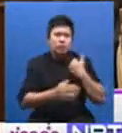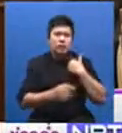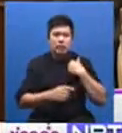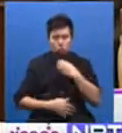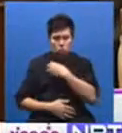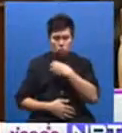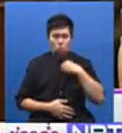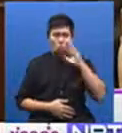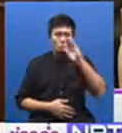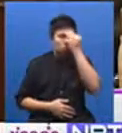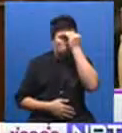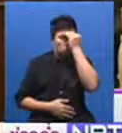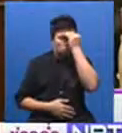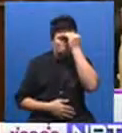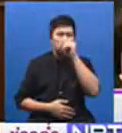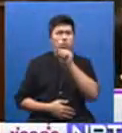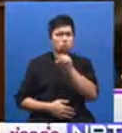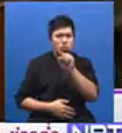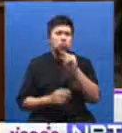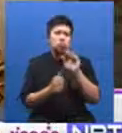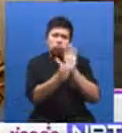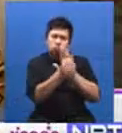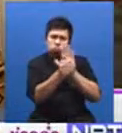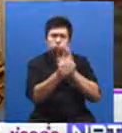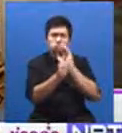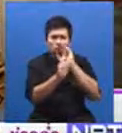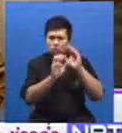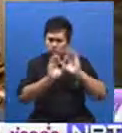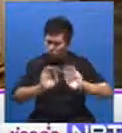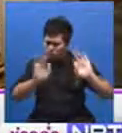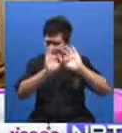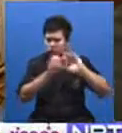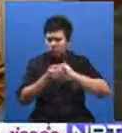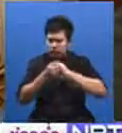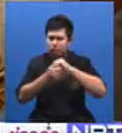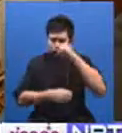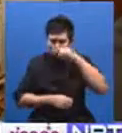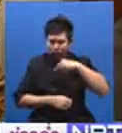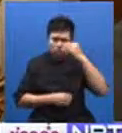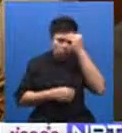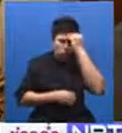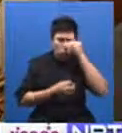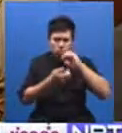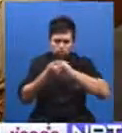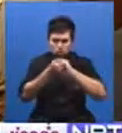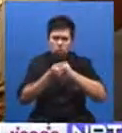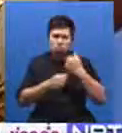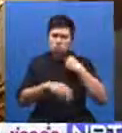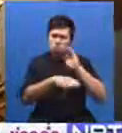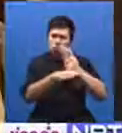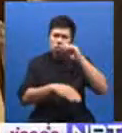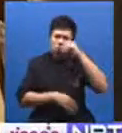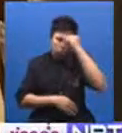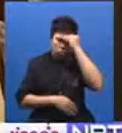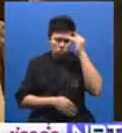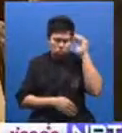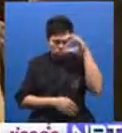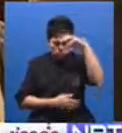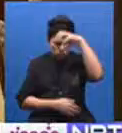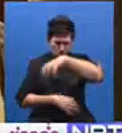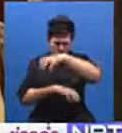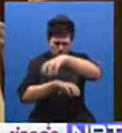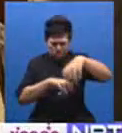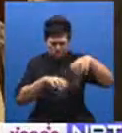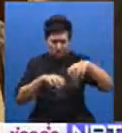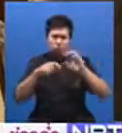อัครราชทูตญี่ปุ่นประจำประเทศไทยได้ย้ำถึงความสัมพันธ์ระหว่าง 2ประเทศซึ่งปัจจุบันมีบริษัทญี่ปุ่นในไทยประมาณ 4,000